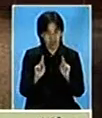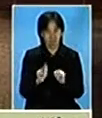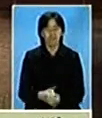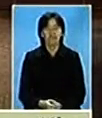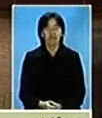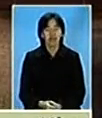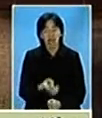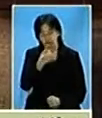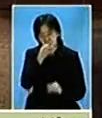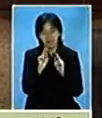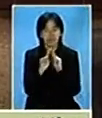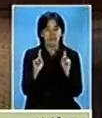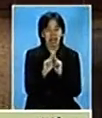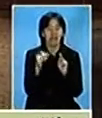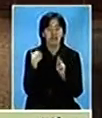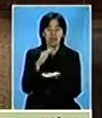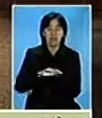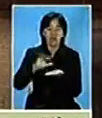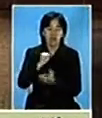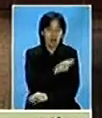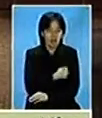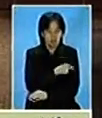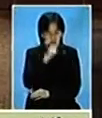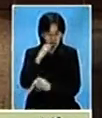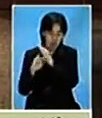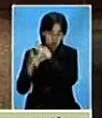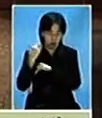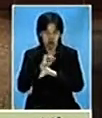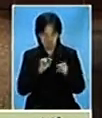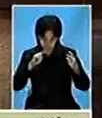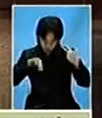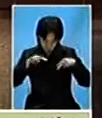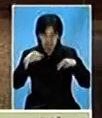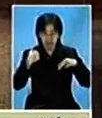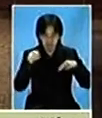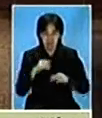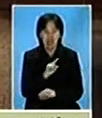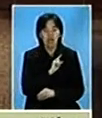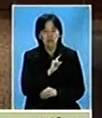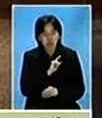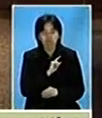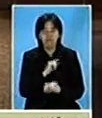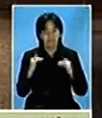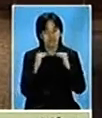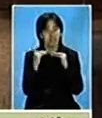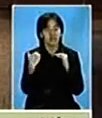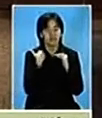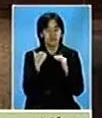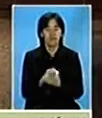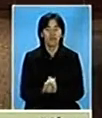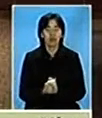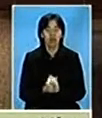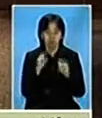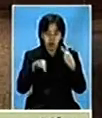ประกอบวิชาชีพนะครับสภาการแพทย์แผนไทยขึ้นมาดูแลเพื่อแยกออกเพื่อการควบคุมกันเองให้ชัดเจนเป็นเรื่องการคุ้มคร